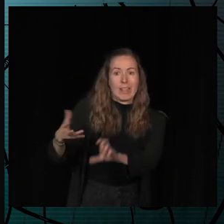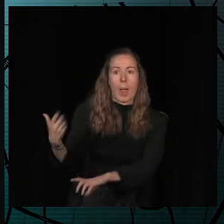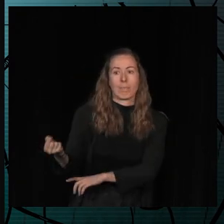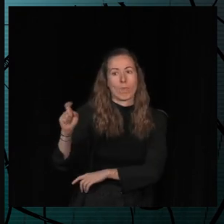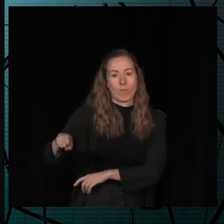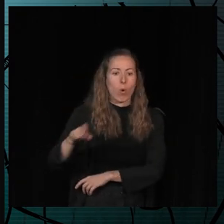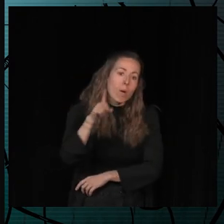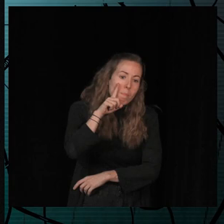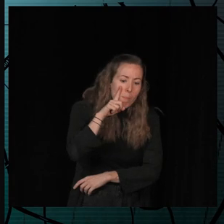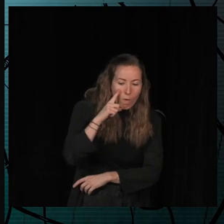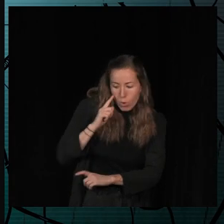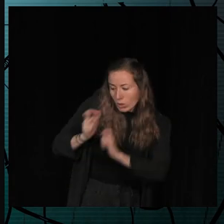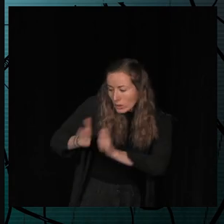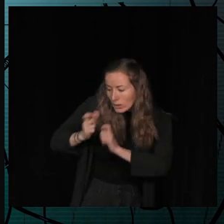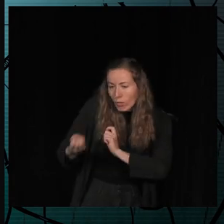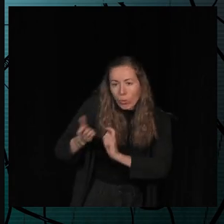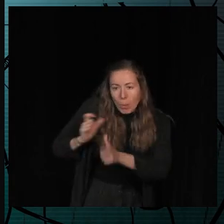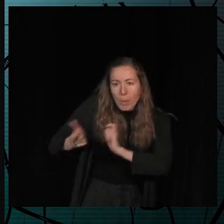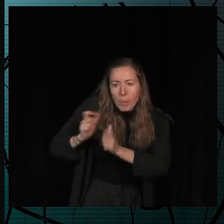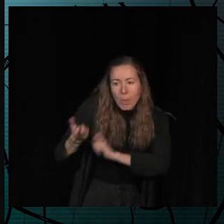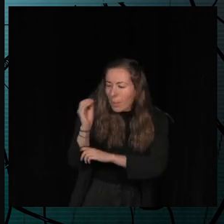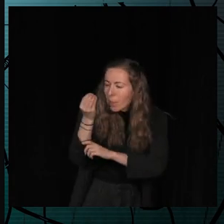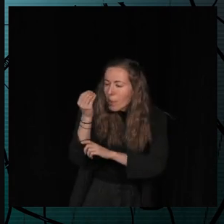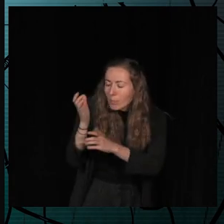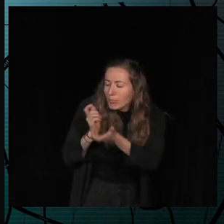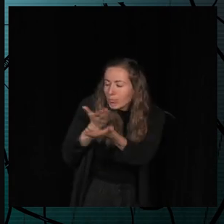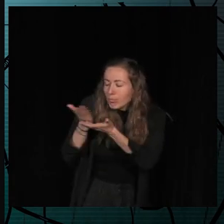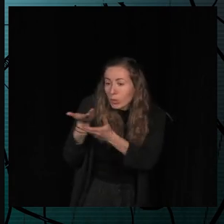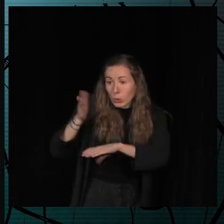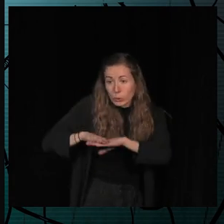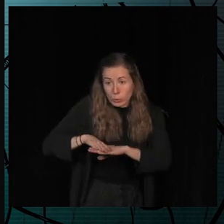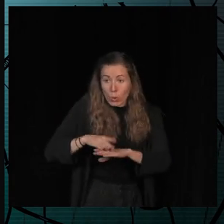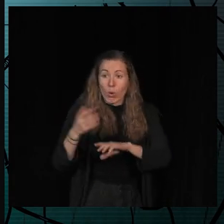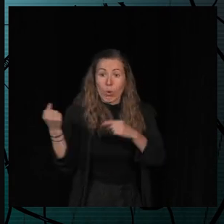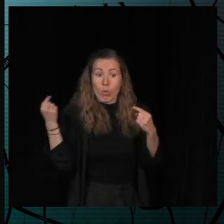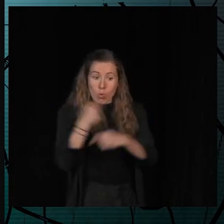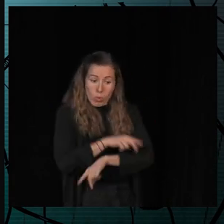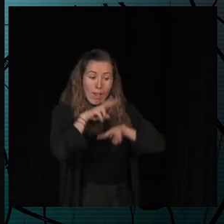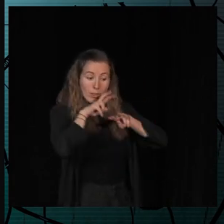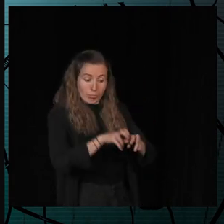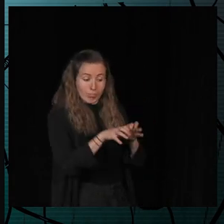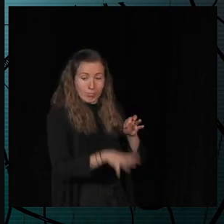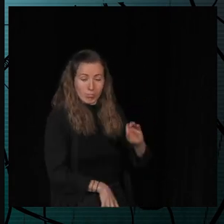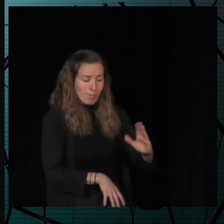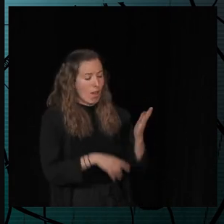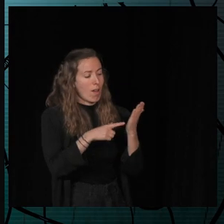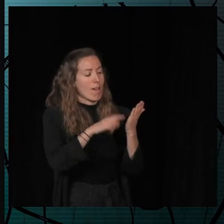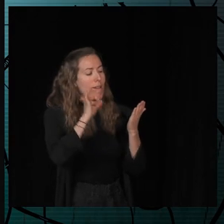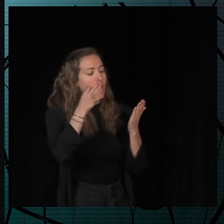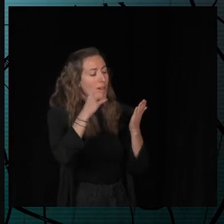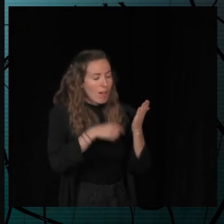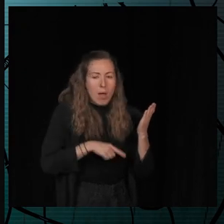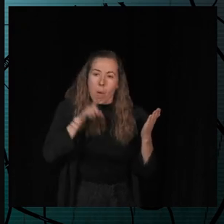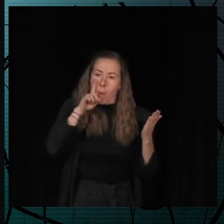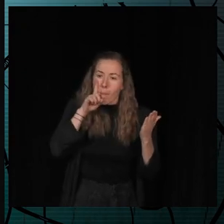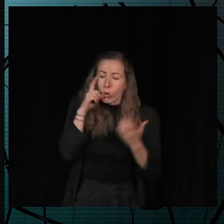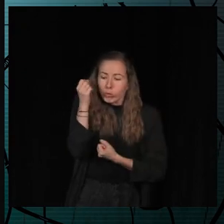que la mère soit en interaction avec le bébé à tout prix alors que des études ont montré que les interactions avec une maman qui est